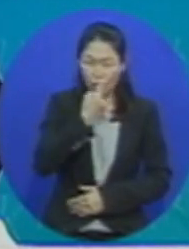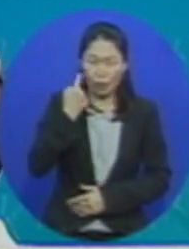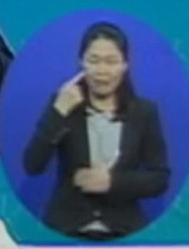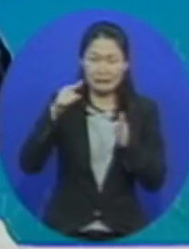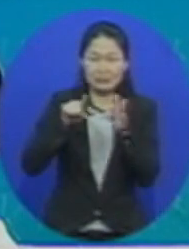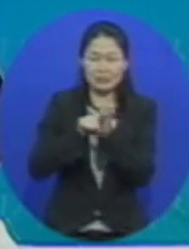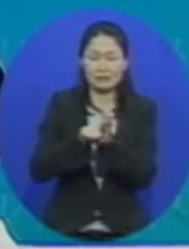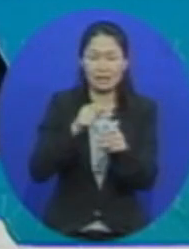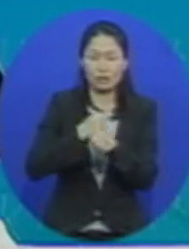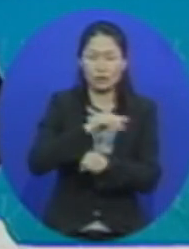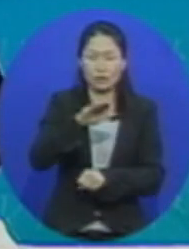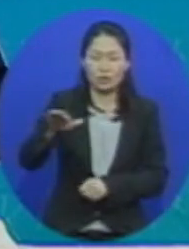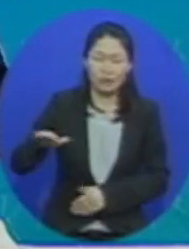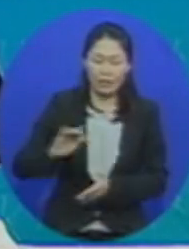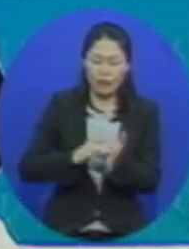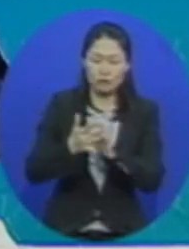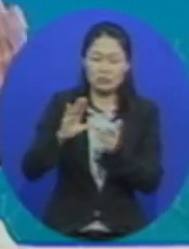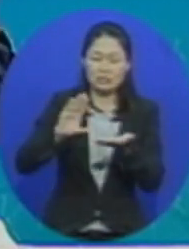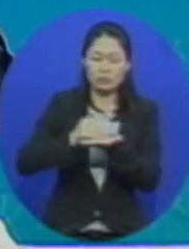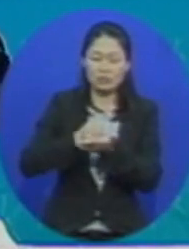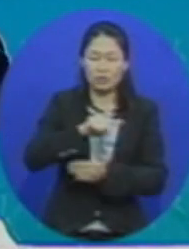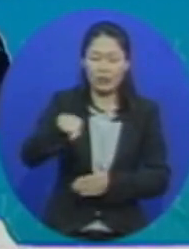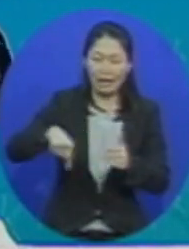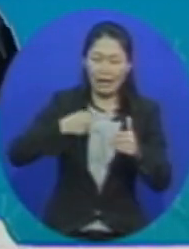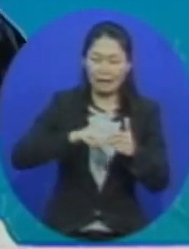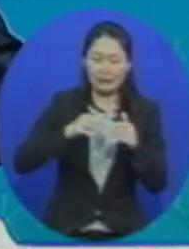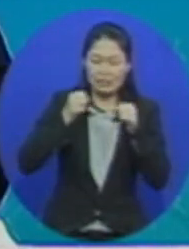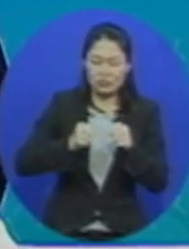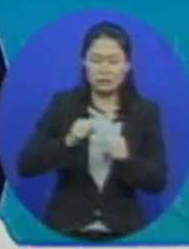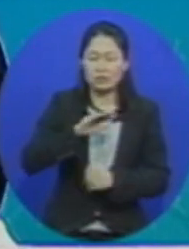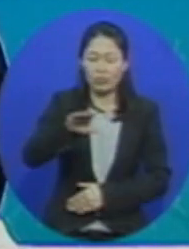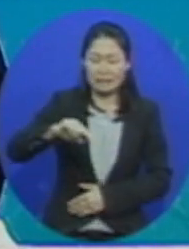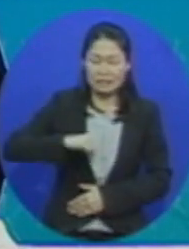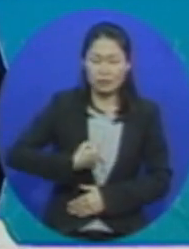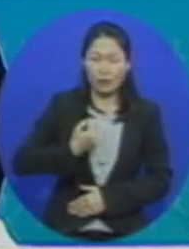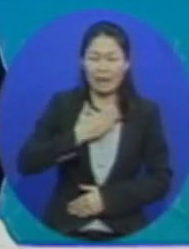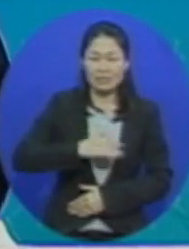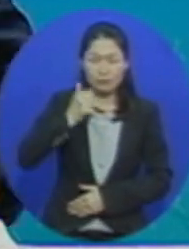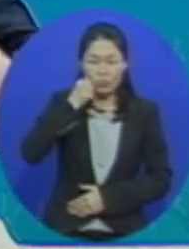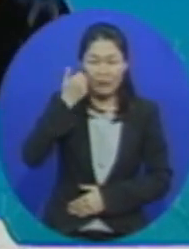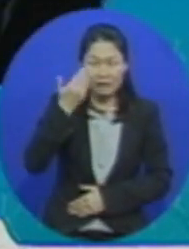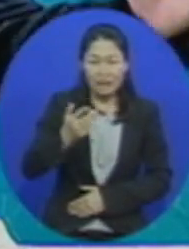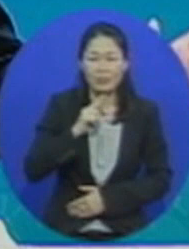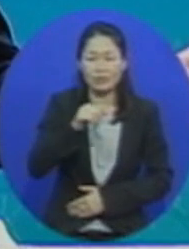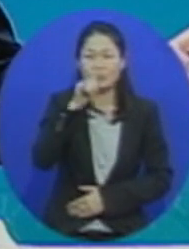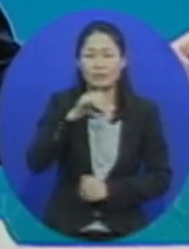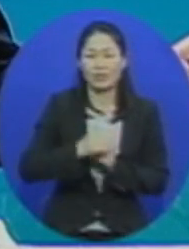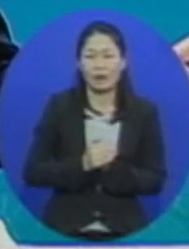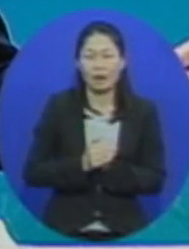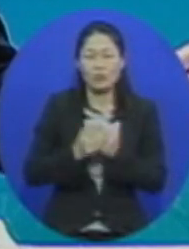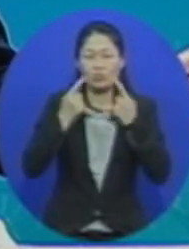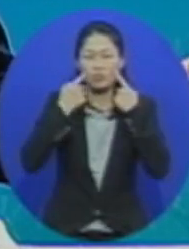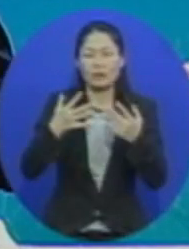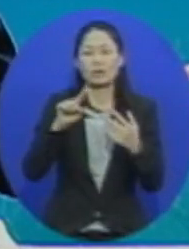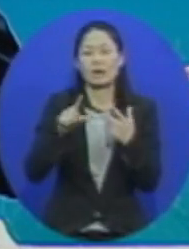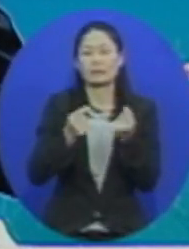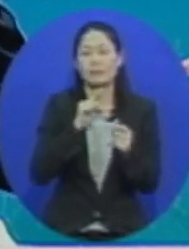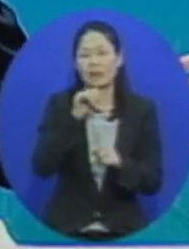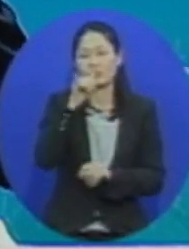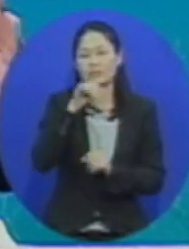계신 줄을 너희가 스스로 알지 못하느냐 말씀하셨어요 분명히 그렇게 말씀하셨어요